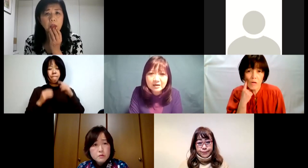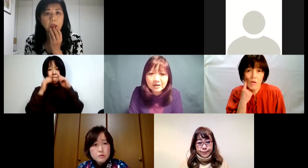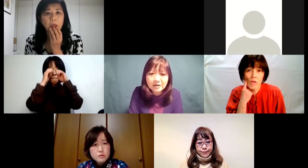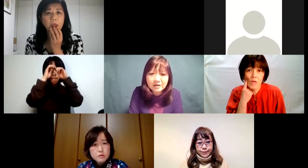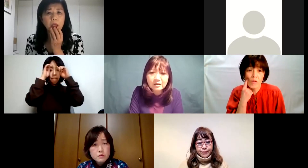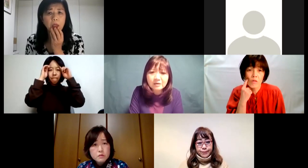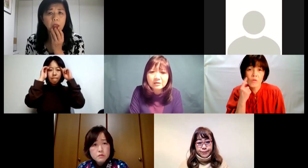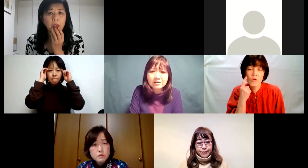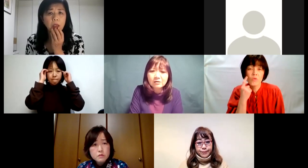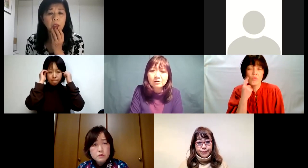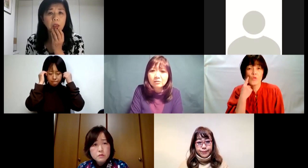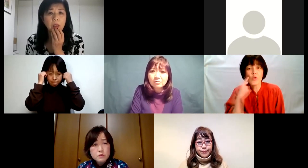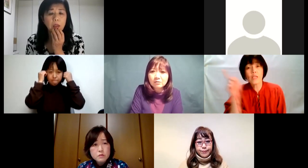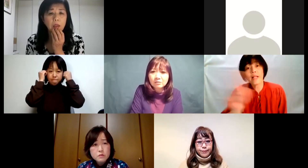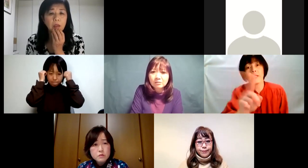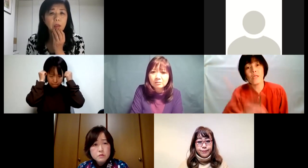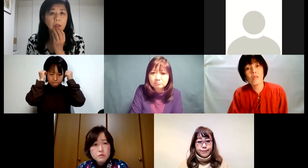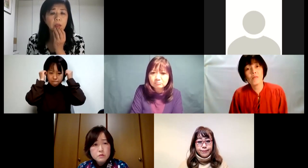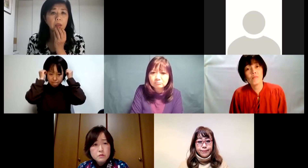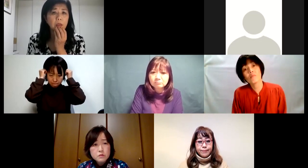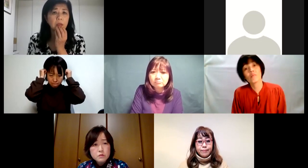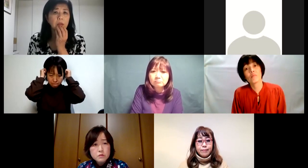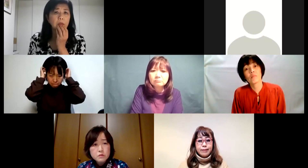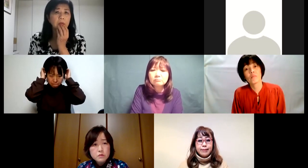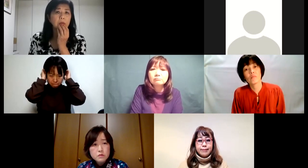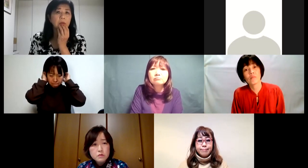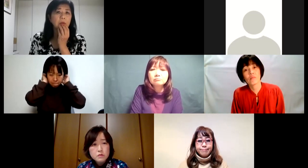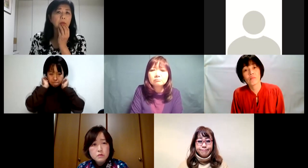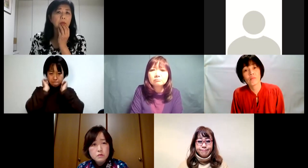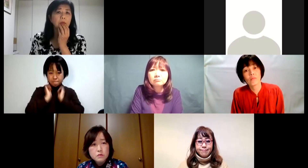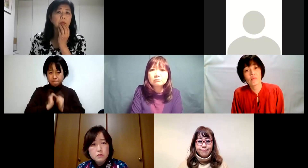嘘？嘘って何？